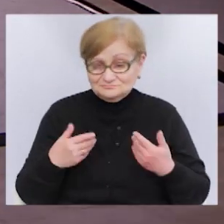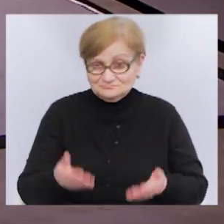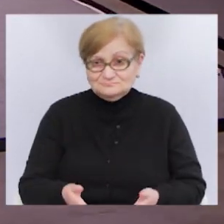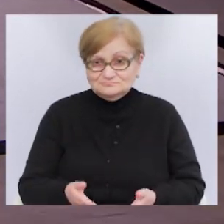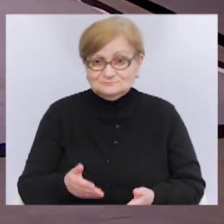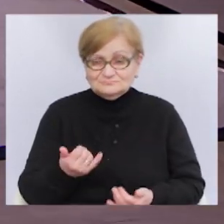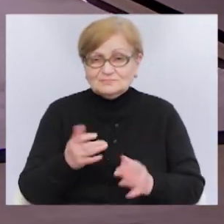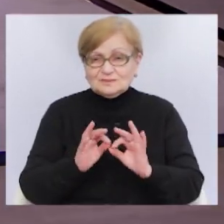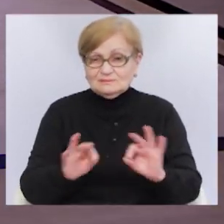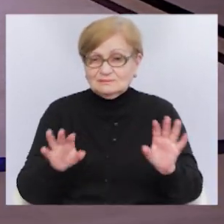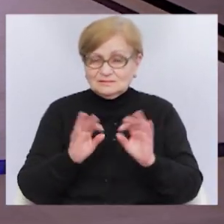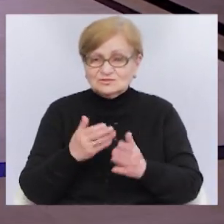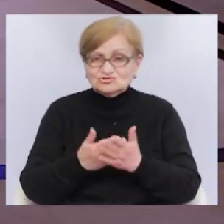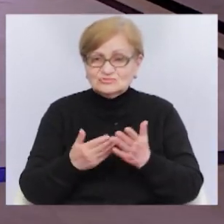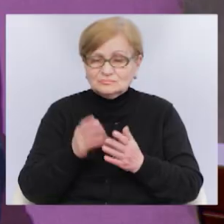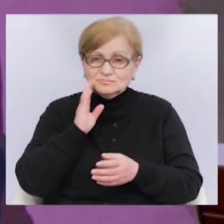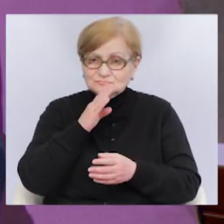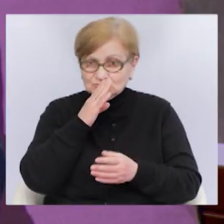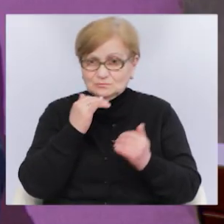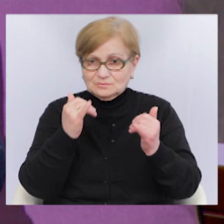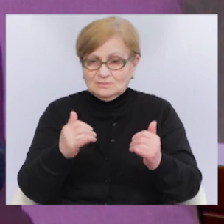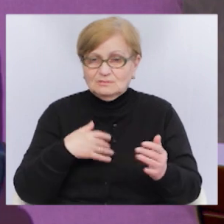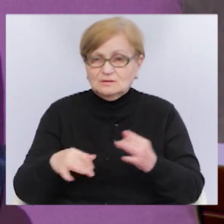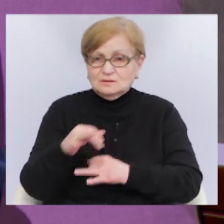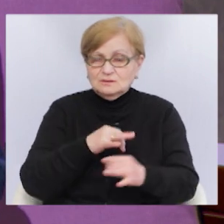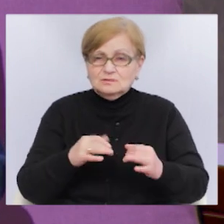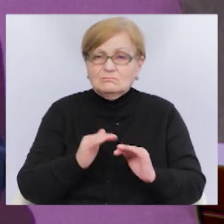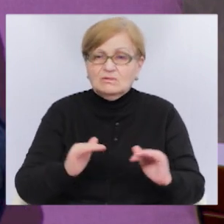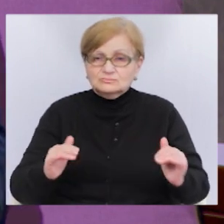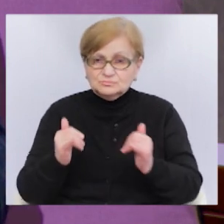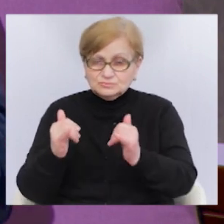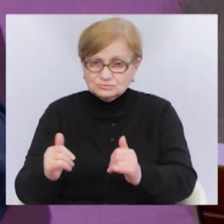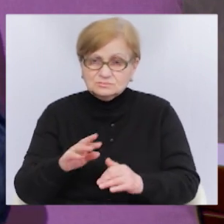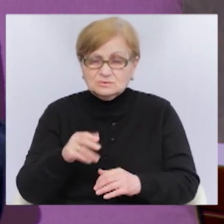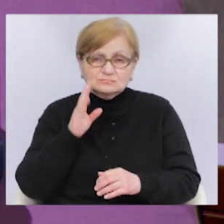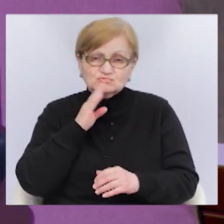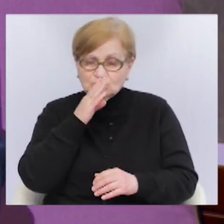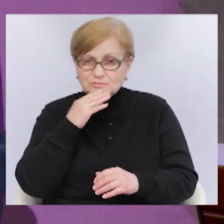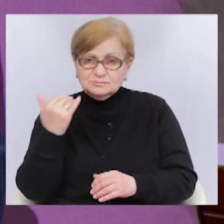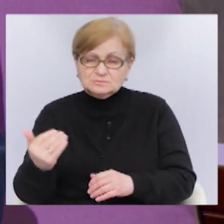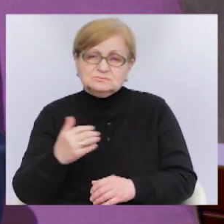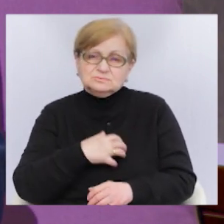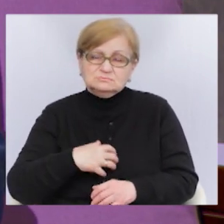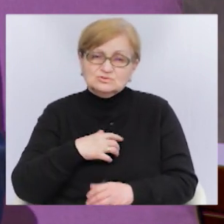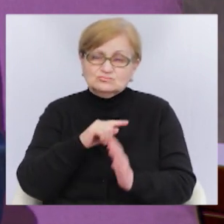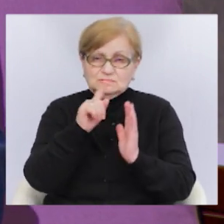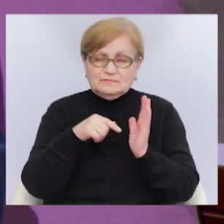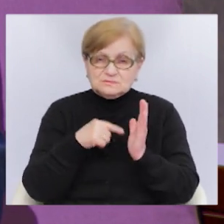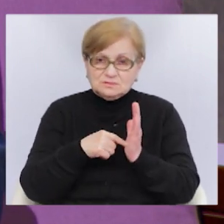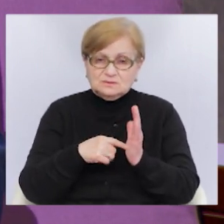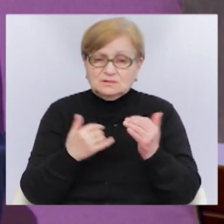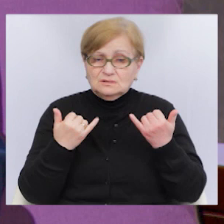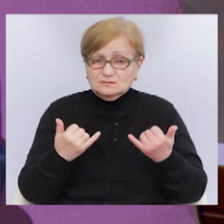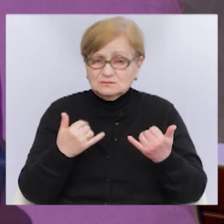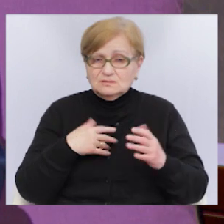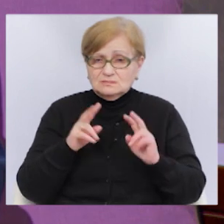მოგესალმებით, ეს არის გადაცემა რჩევები მშობლებს, საუბრობთ ბავშვებისთვის და მშობლებისთვის მნიშვნელოვან საკითხებზე.